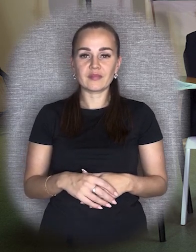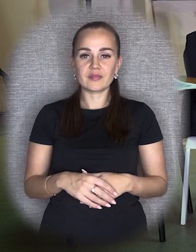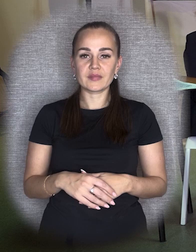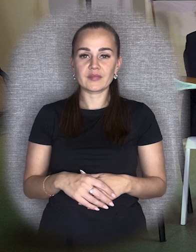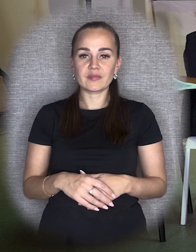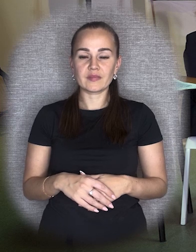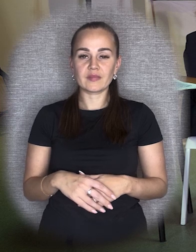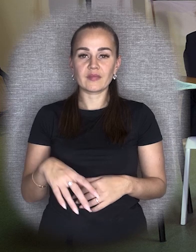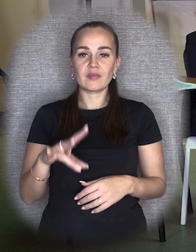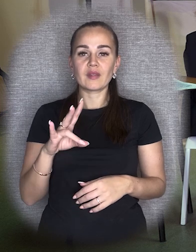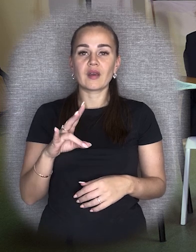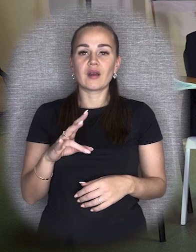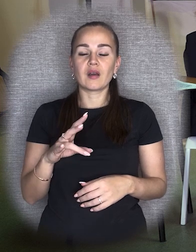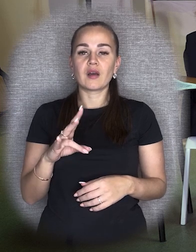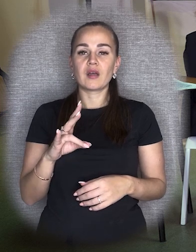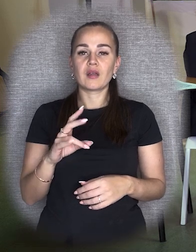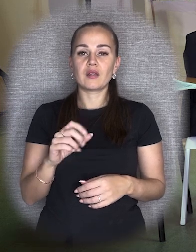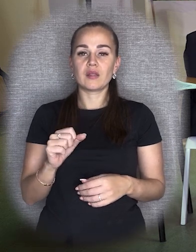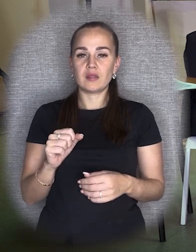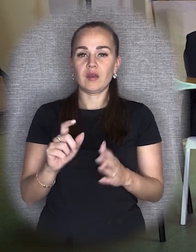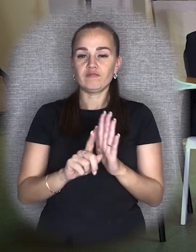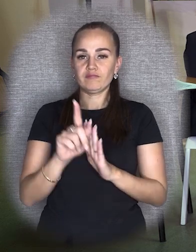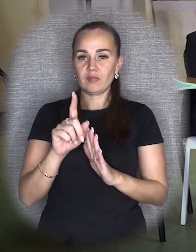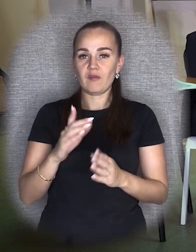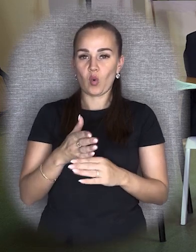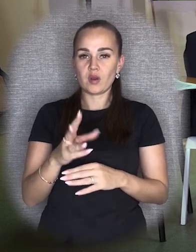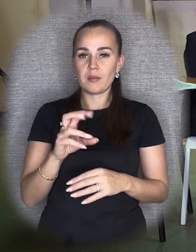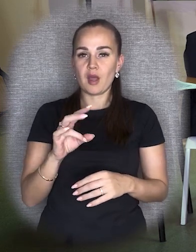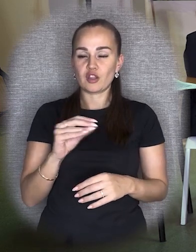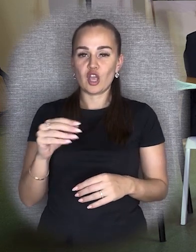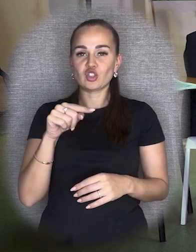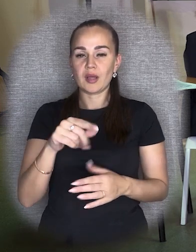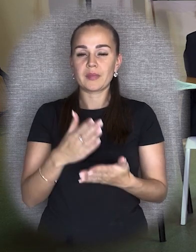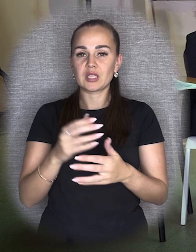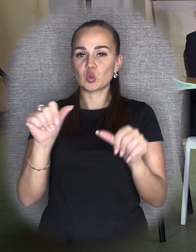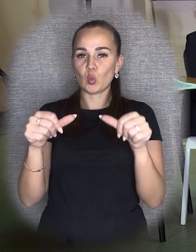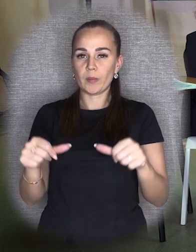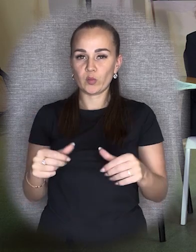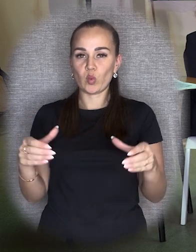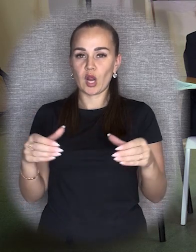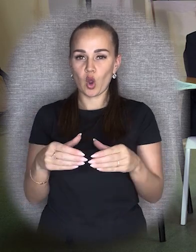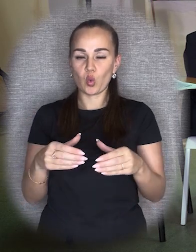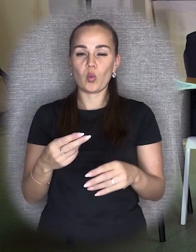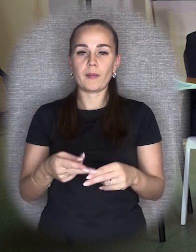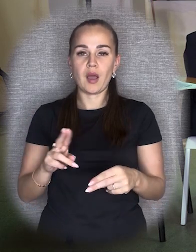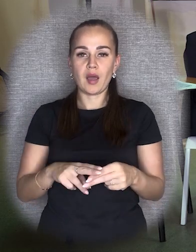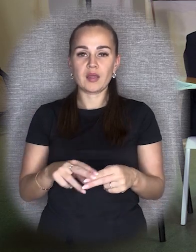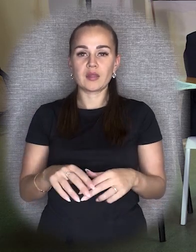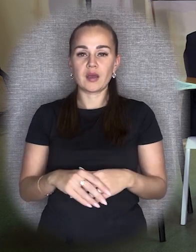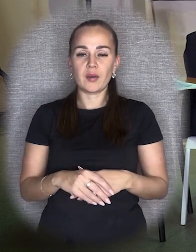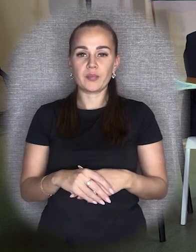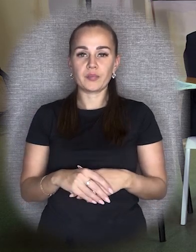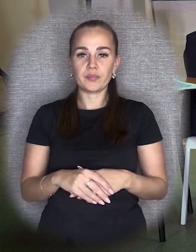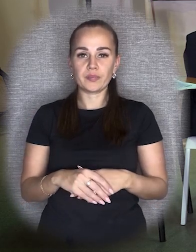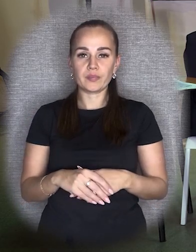Ну а на входе в манеж, на портике манежа вы, наверное, видели скульптурную группу. Это